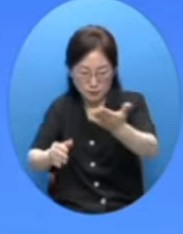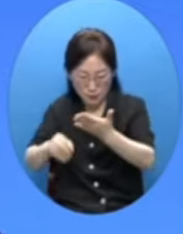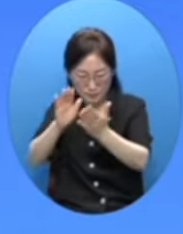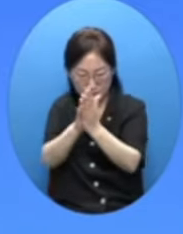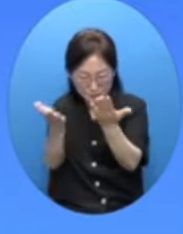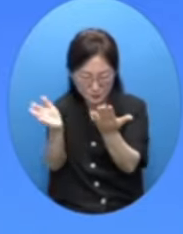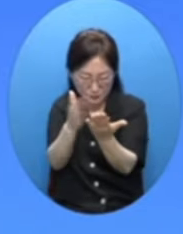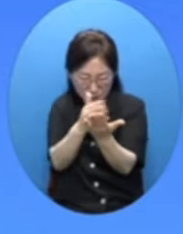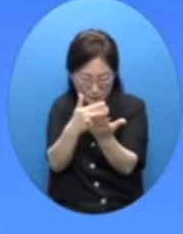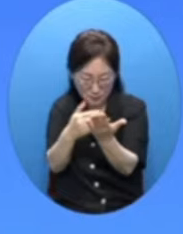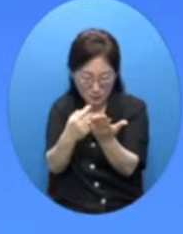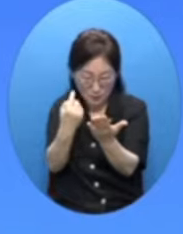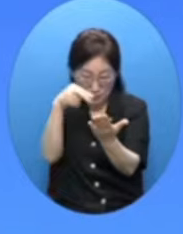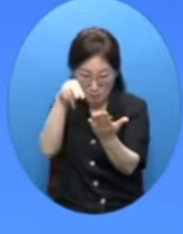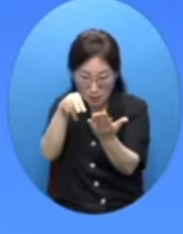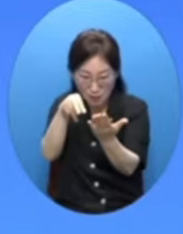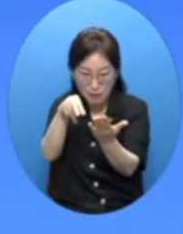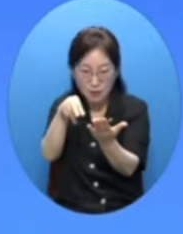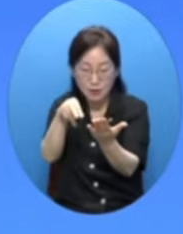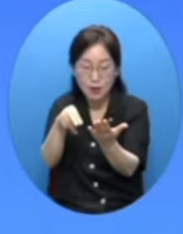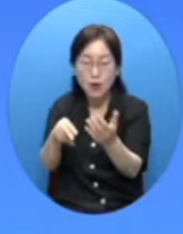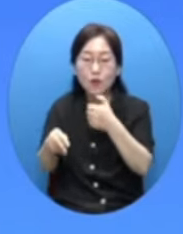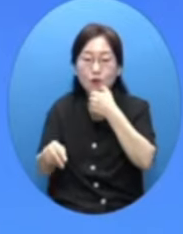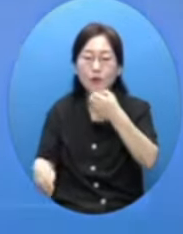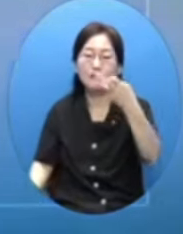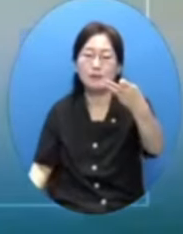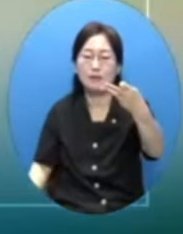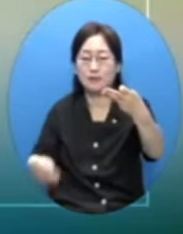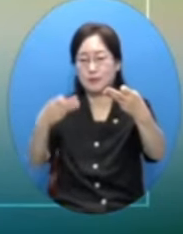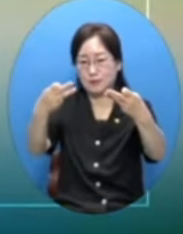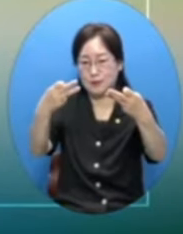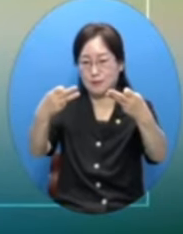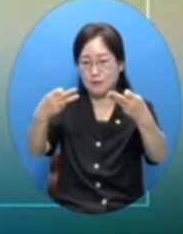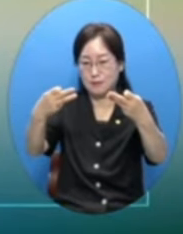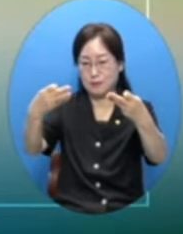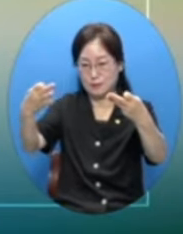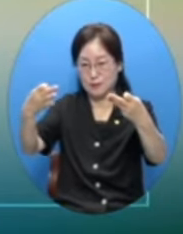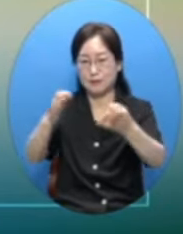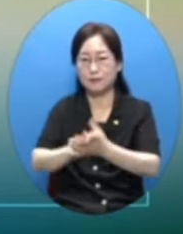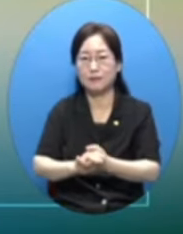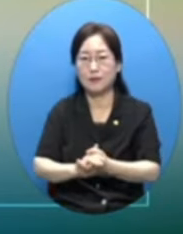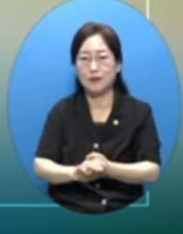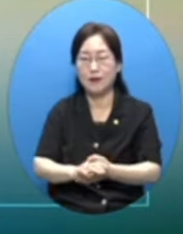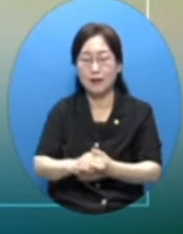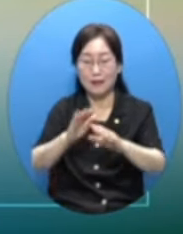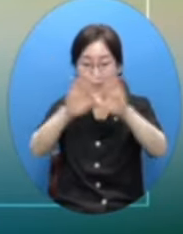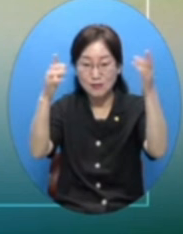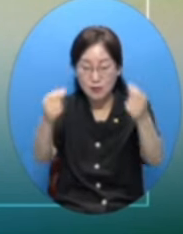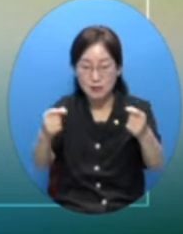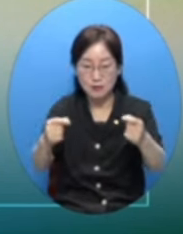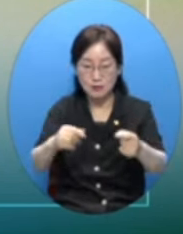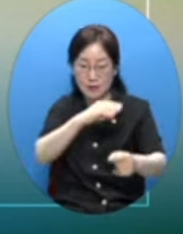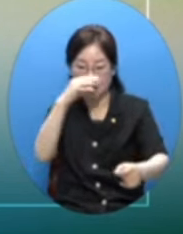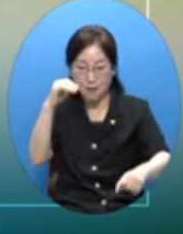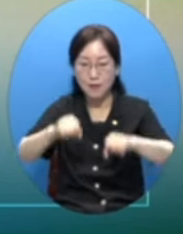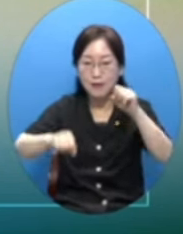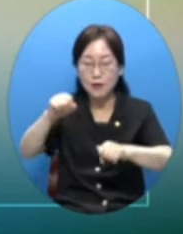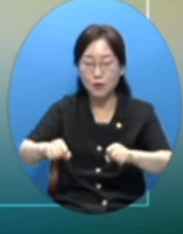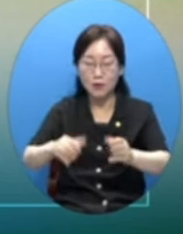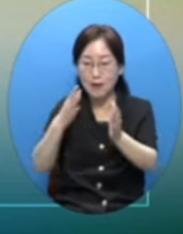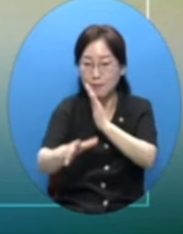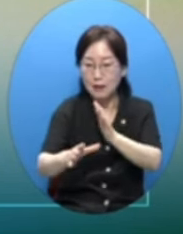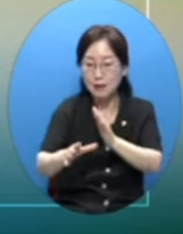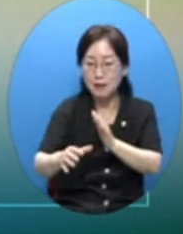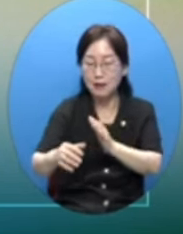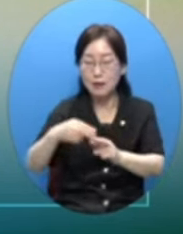펼쳐서 눈이 가는 시선으로 딱 보니까 로마서 13장 13절 14절이 나왔습니다. 낮에와 같이 단정히 행하고